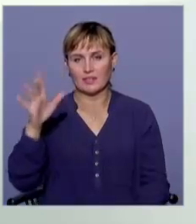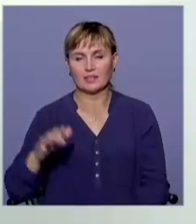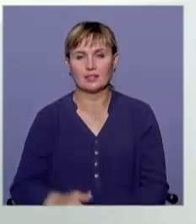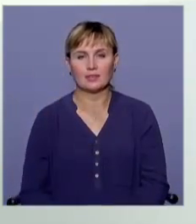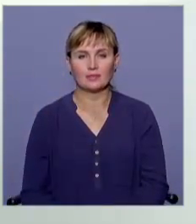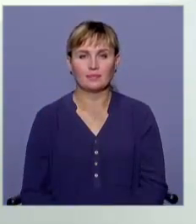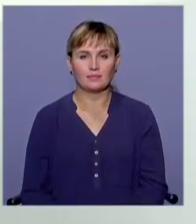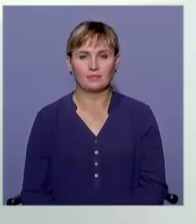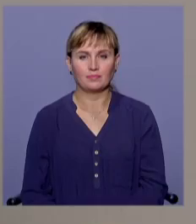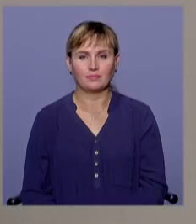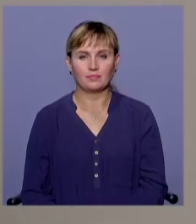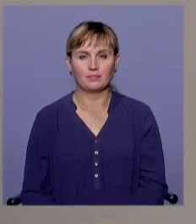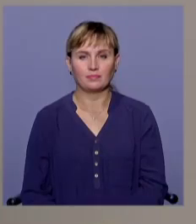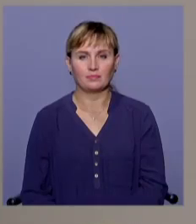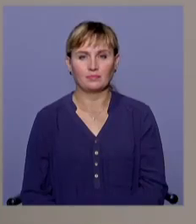Кустурица.